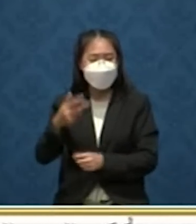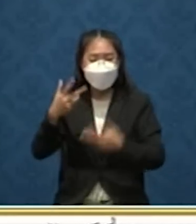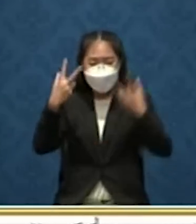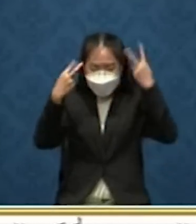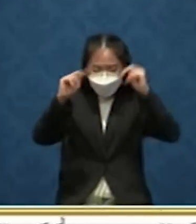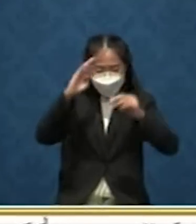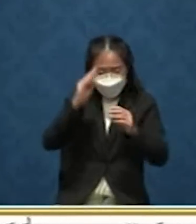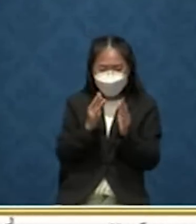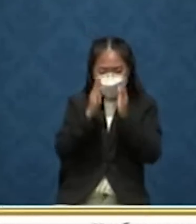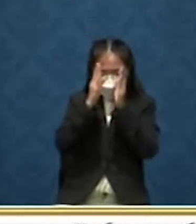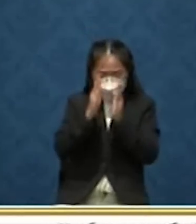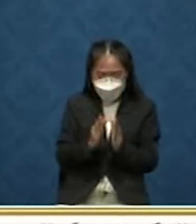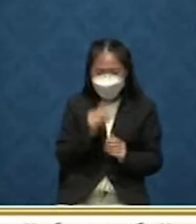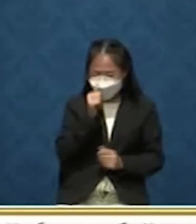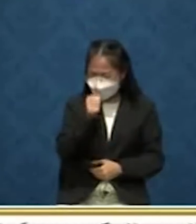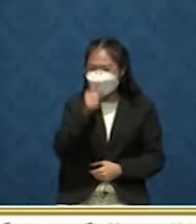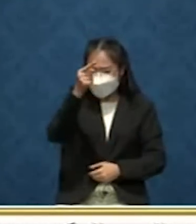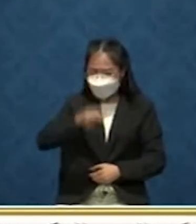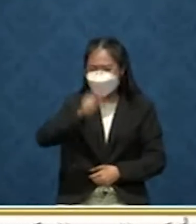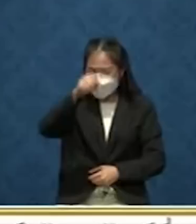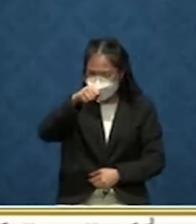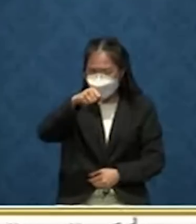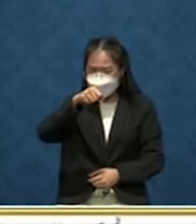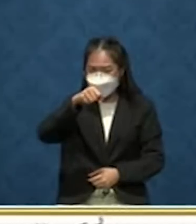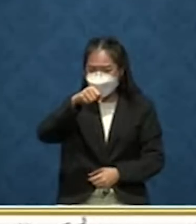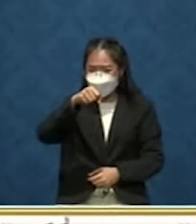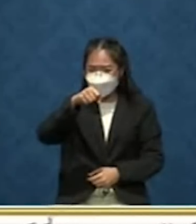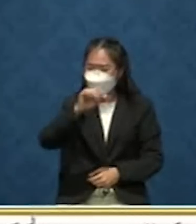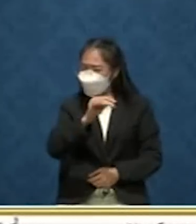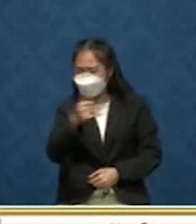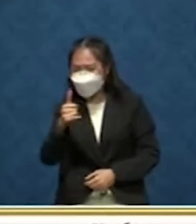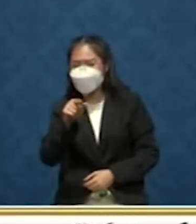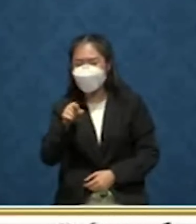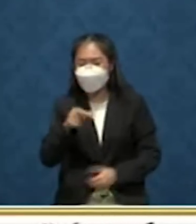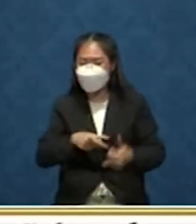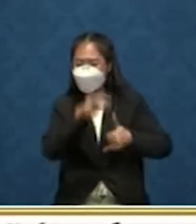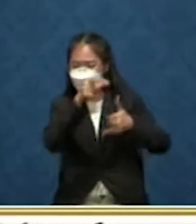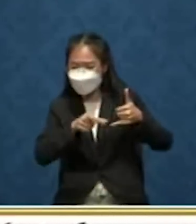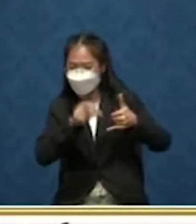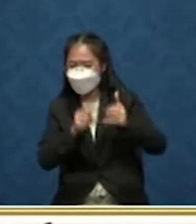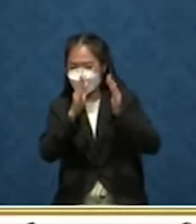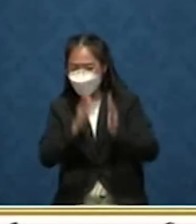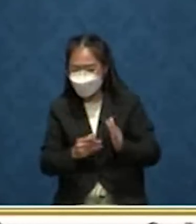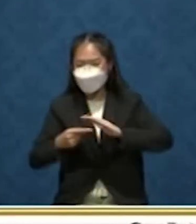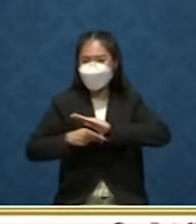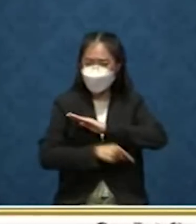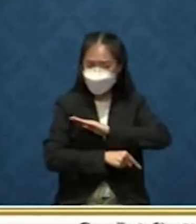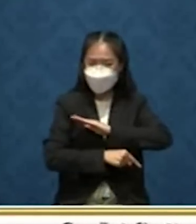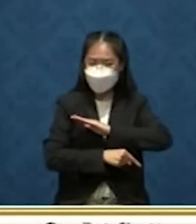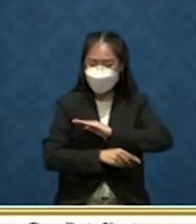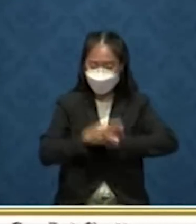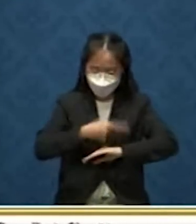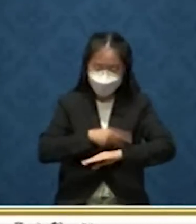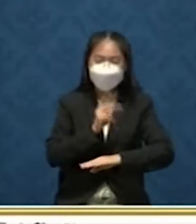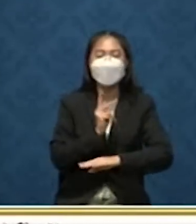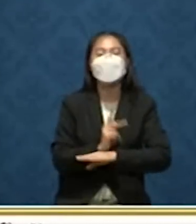ระยตเป็คนดีเรียกได้จริ หรือว่าไม่ใช่พุติกรรมของคนโกงท่านประทานคร